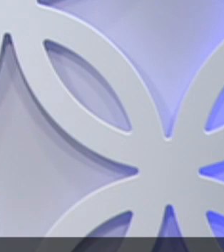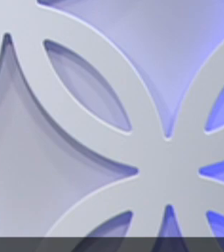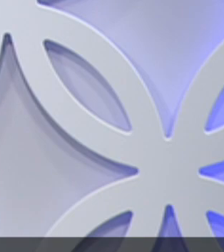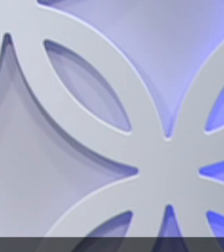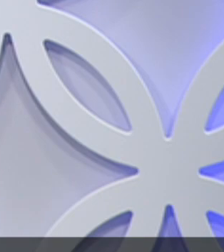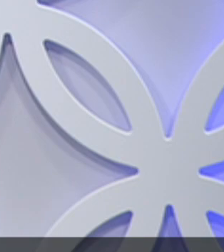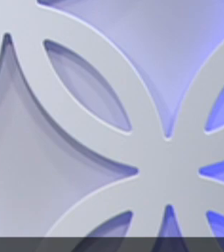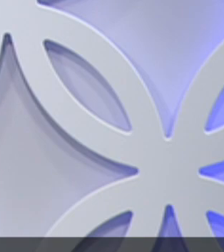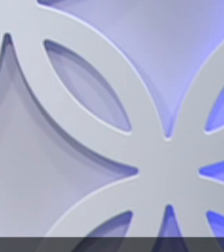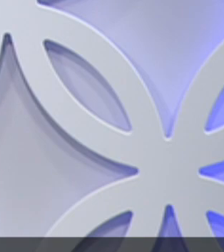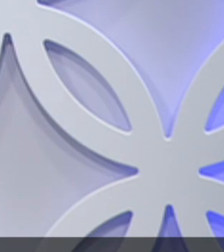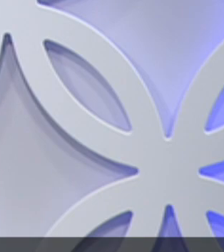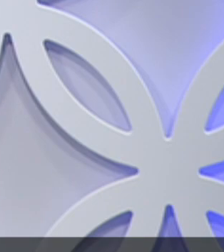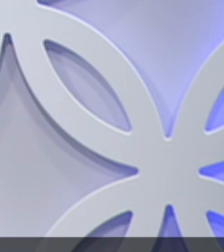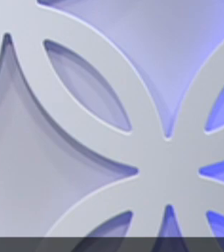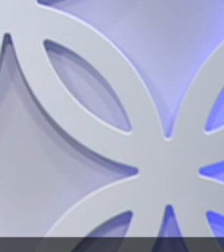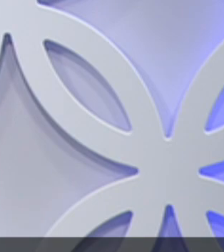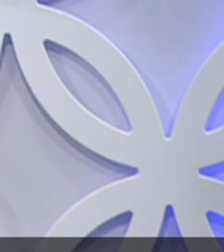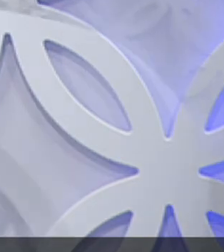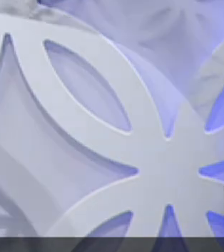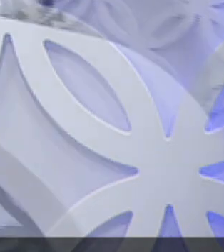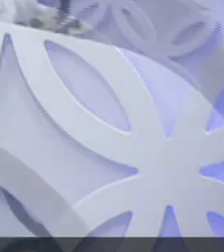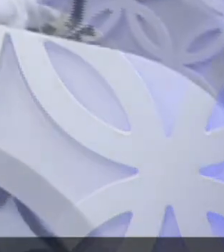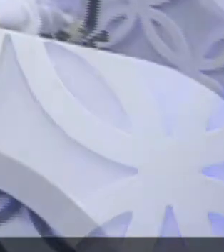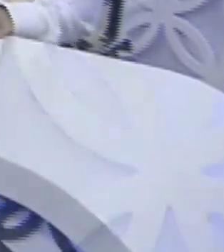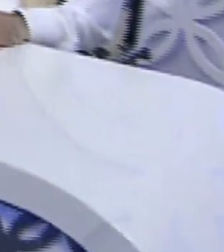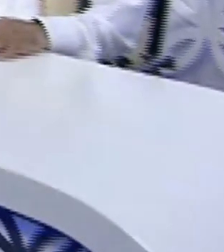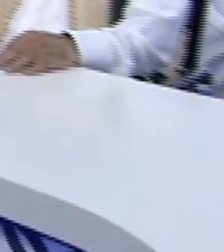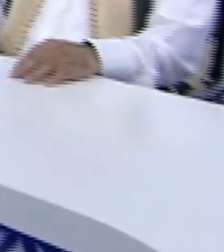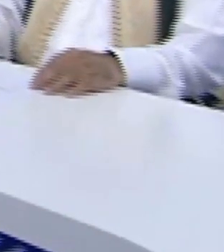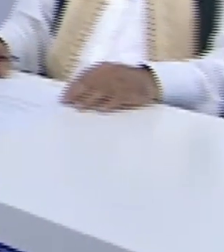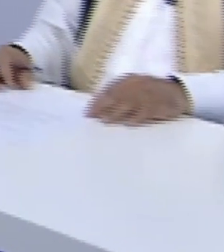ورحمة الله وبركاته.